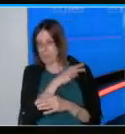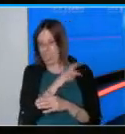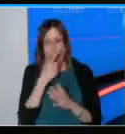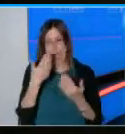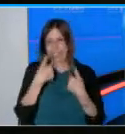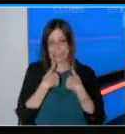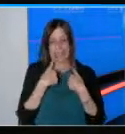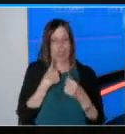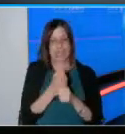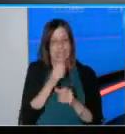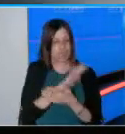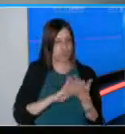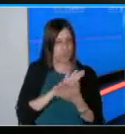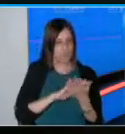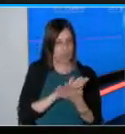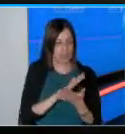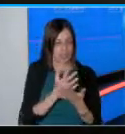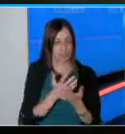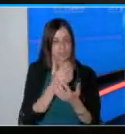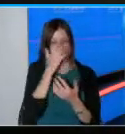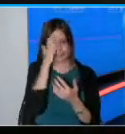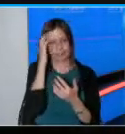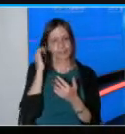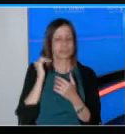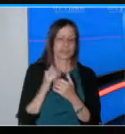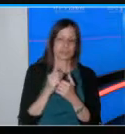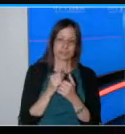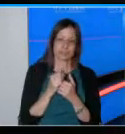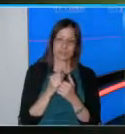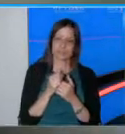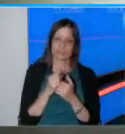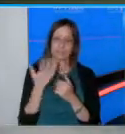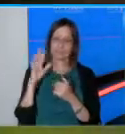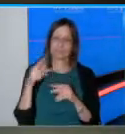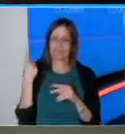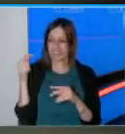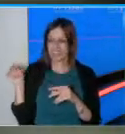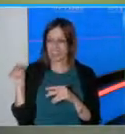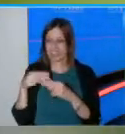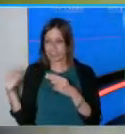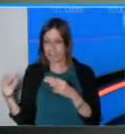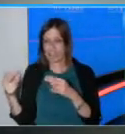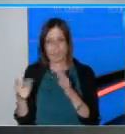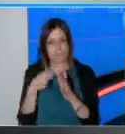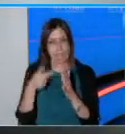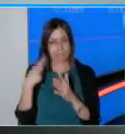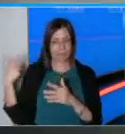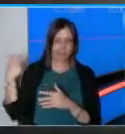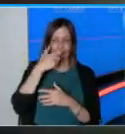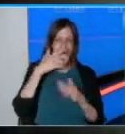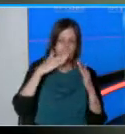לי ולא עשתה כלום בקטעים האלה, אז נכנס אחד מהם, היה פעמיים קודם ירי על